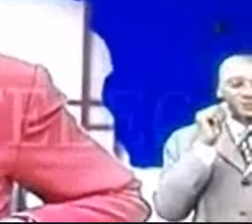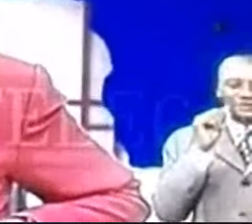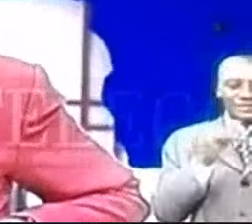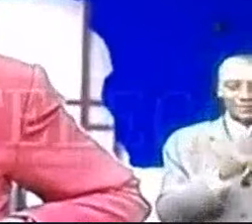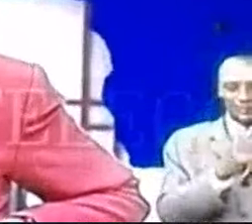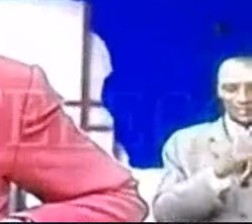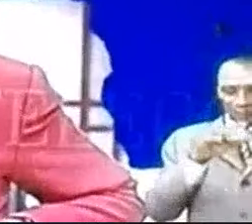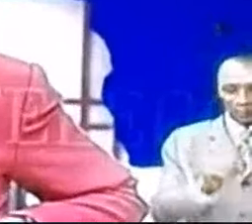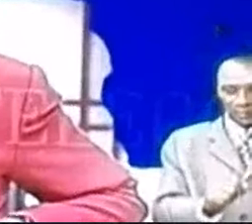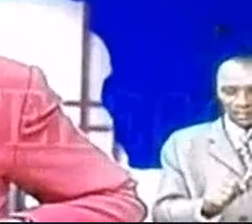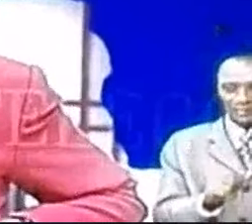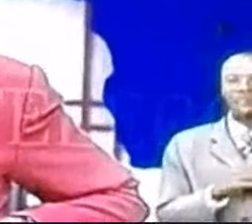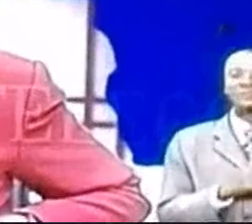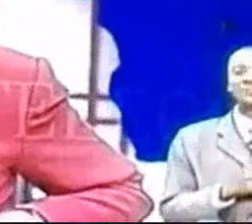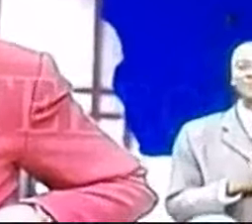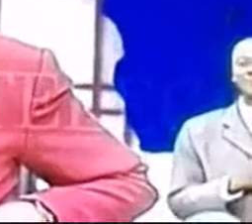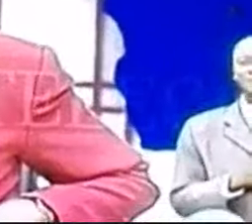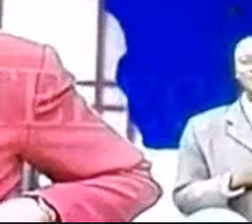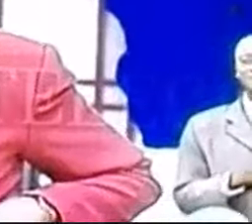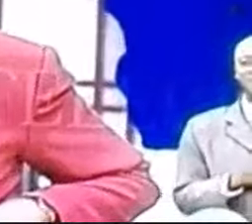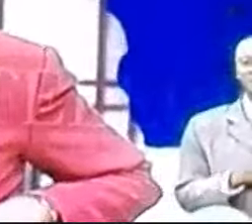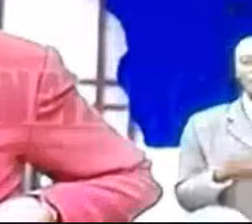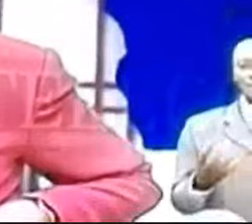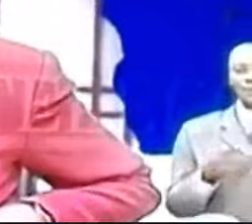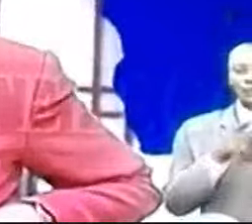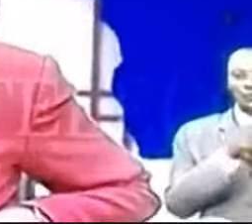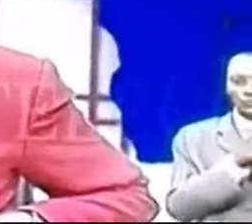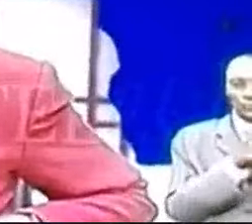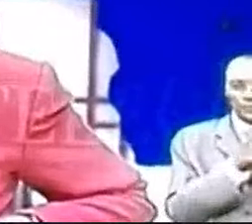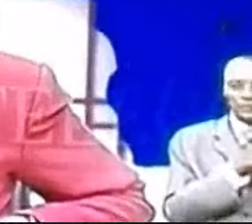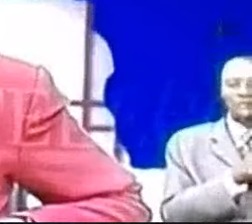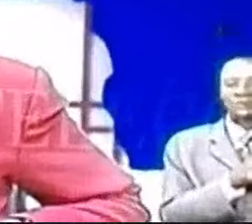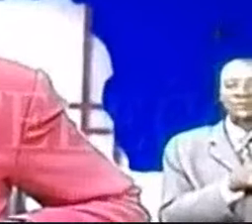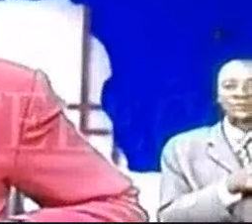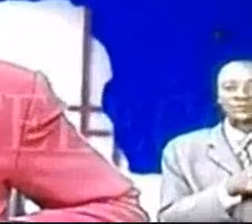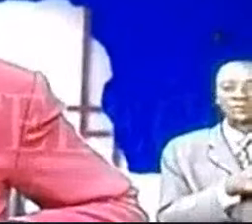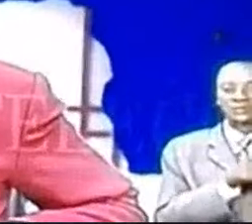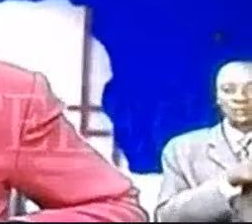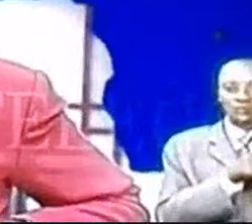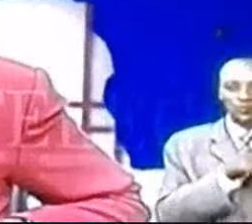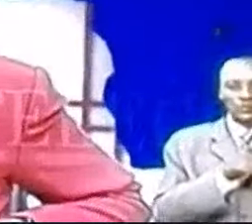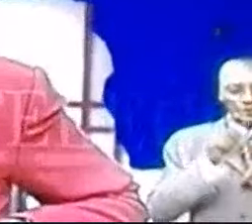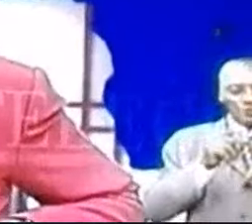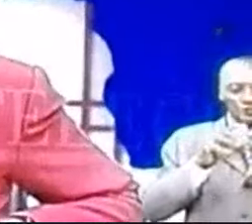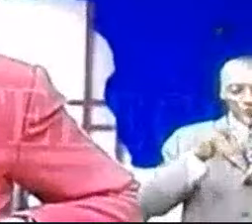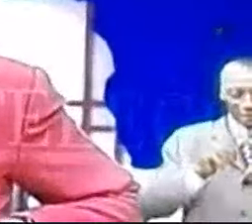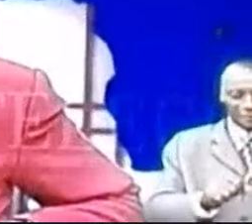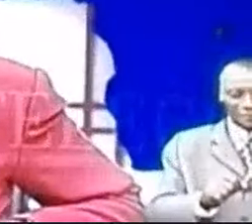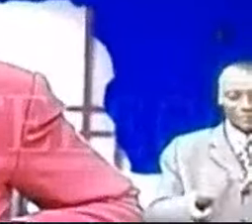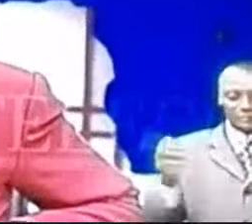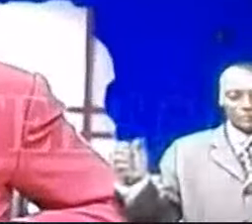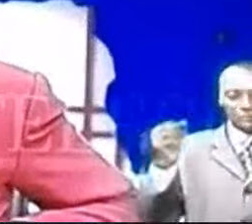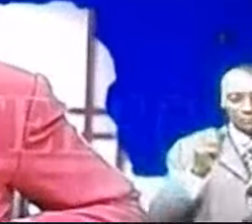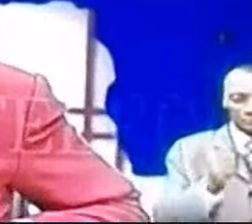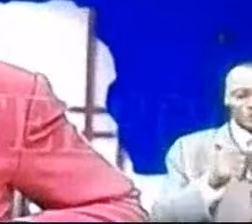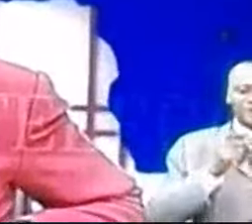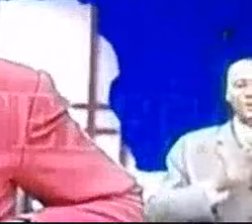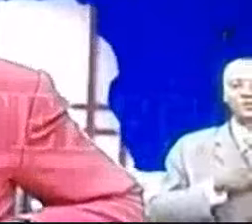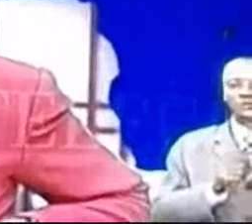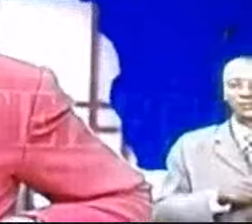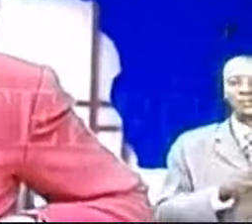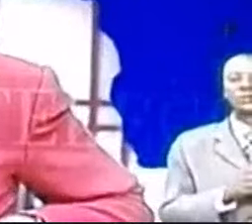particulièrement préoccupé par le fait qu'un repris d'injustice ancien artificiel au sein des forces